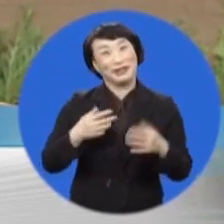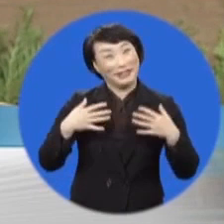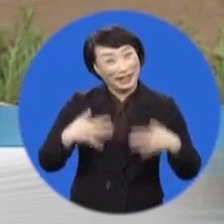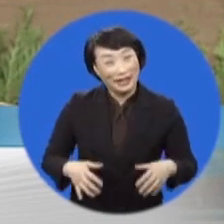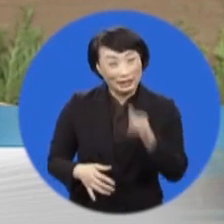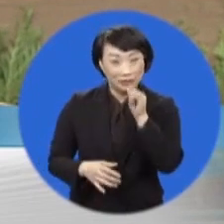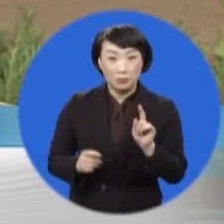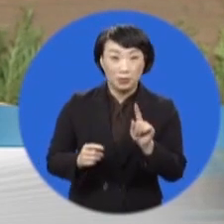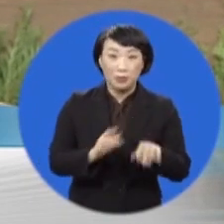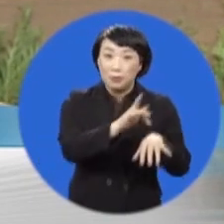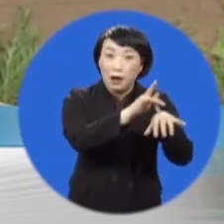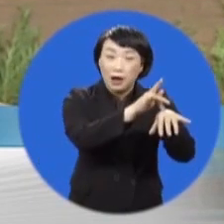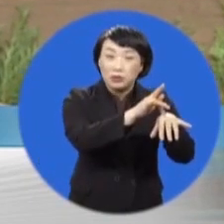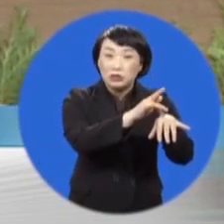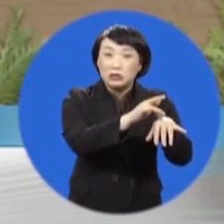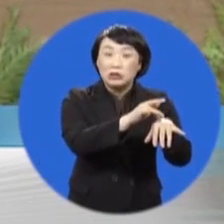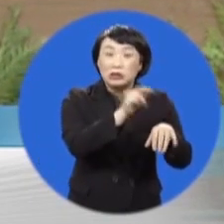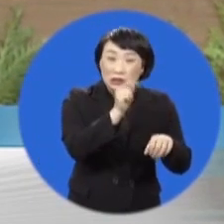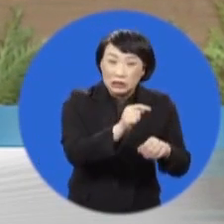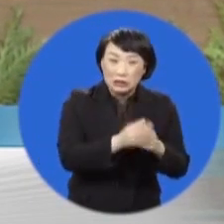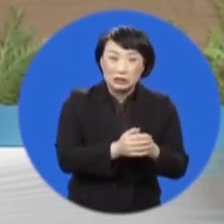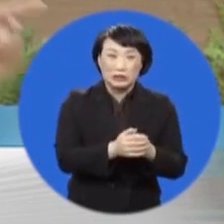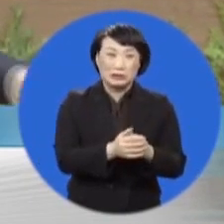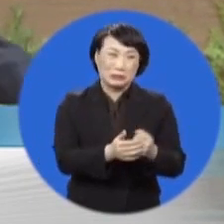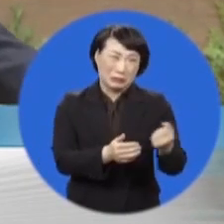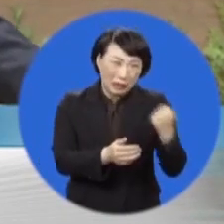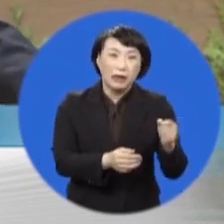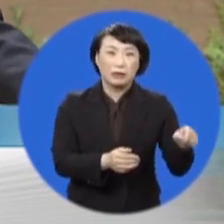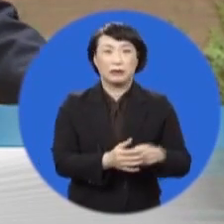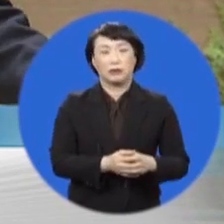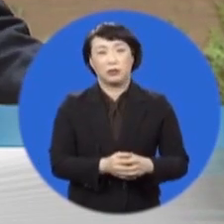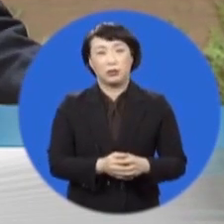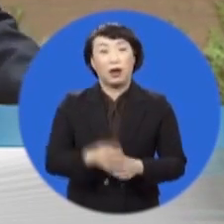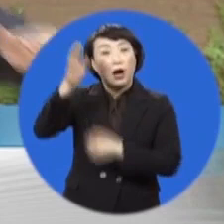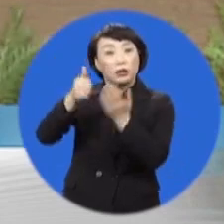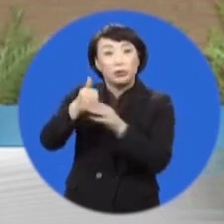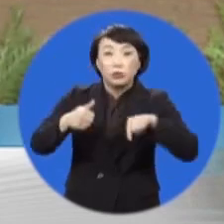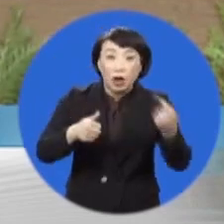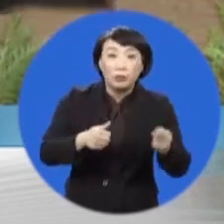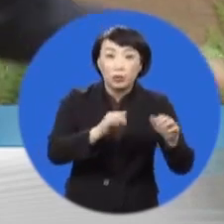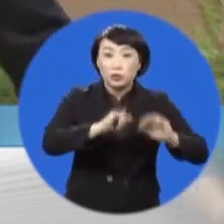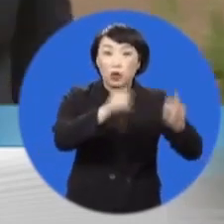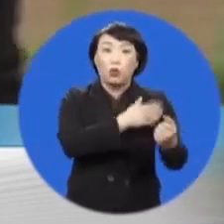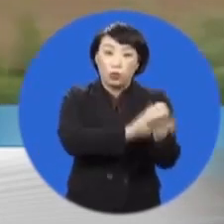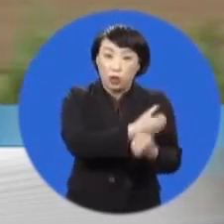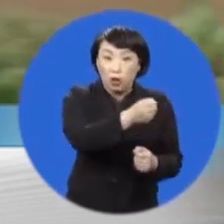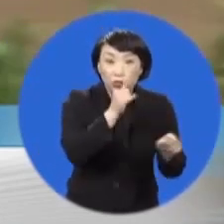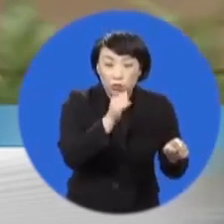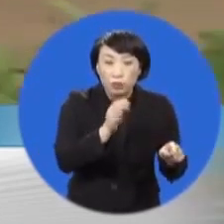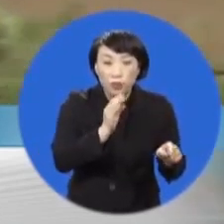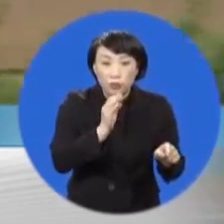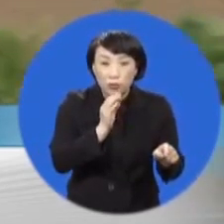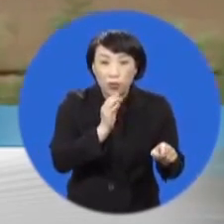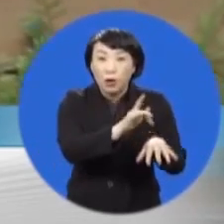야 마귀의 야권은 가능하면 용 하나님 다음에 새창 의분 세자를 가진